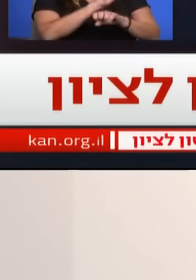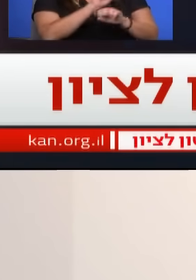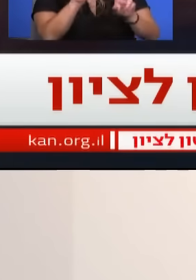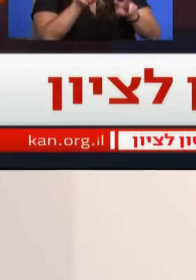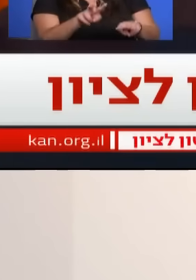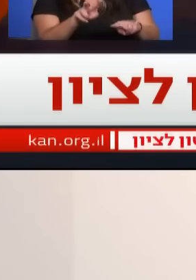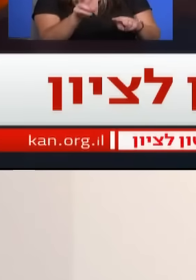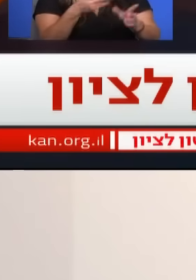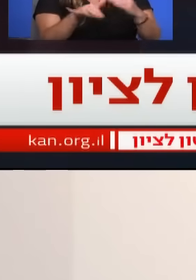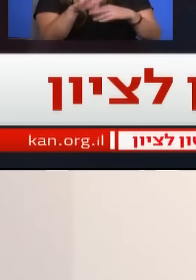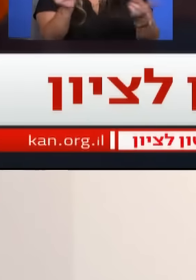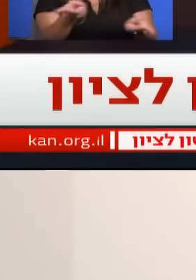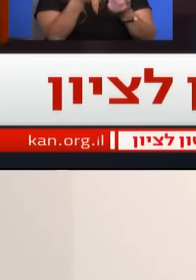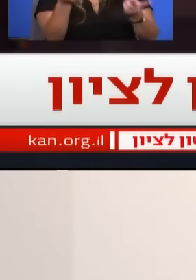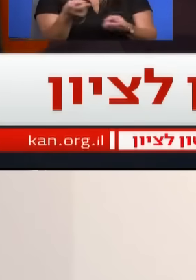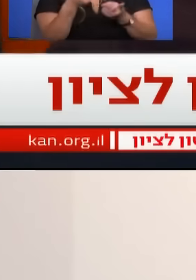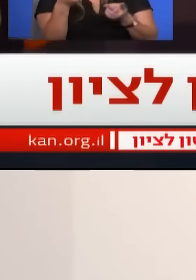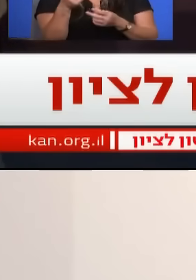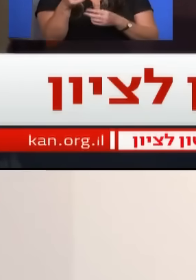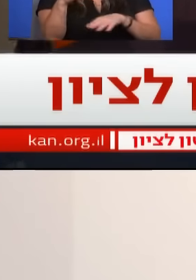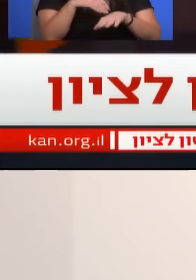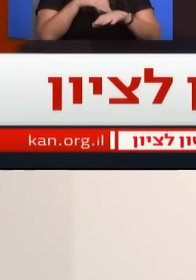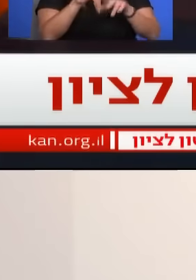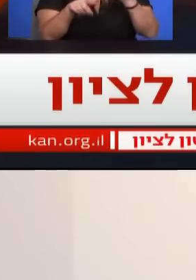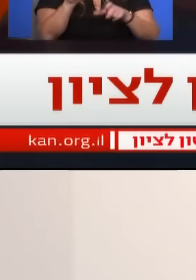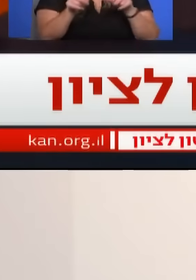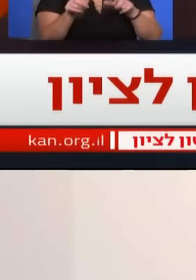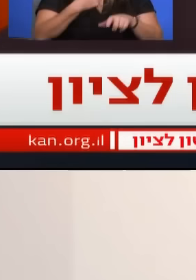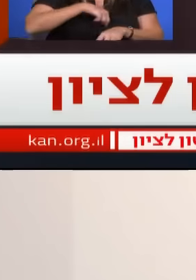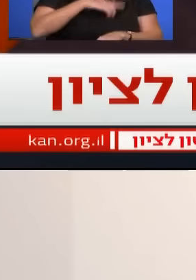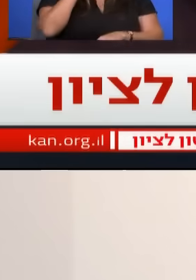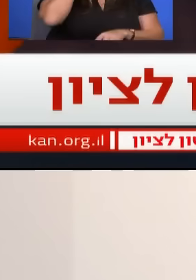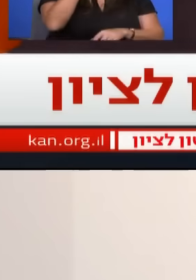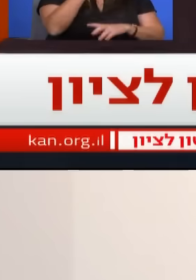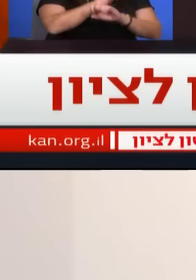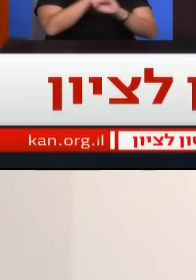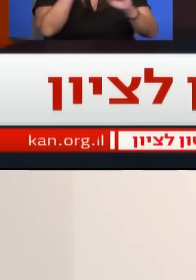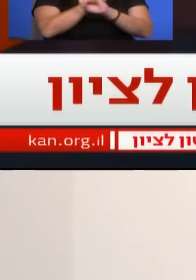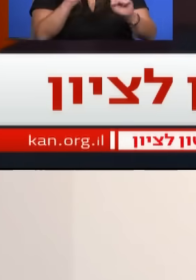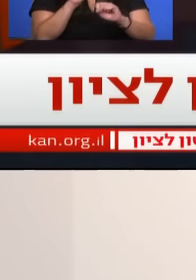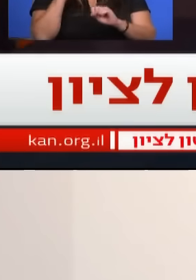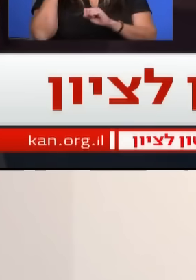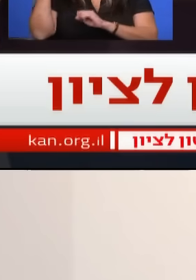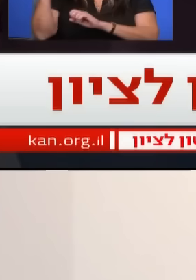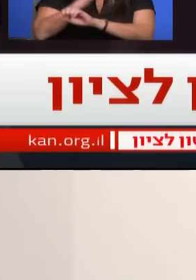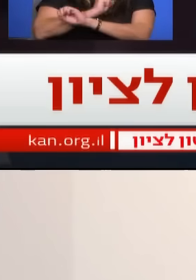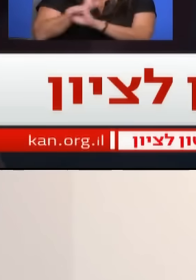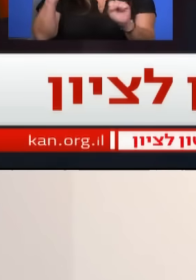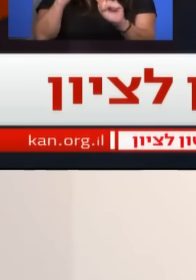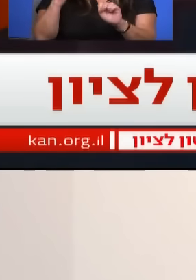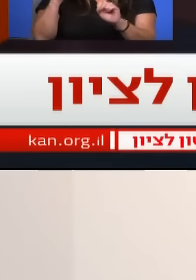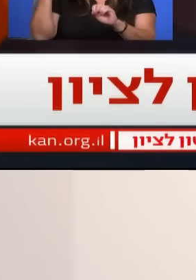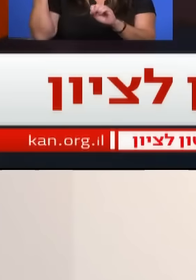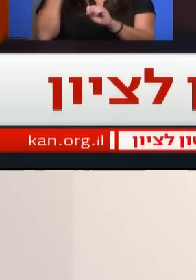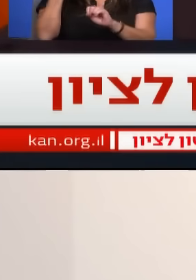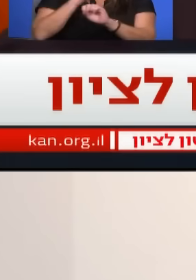אלה דיווחים של האנשים, שמענו פה שלושה פיצוצים, אחד היה בהחלט מאוד מאוד חזק,